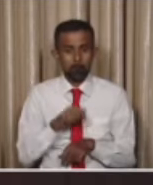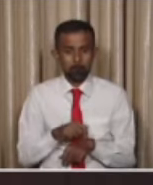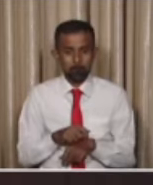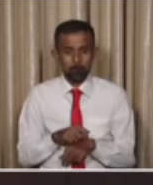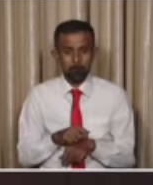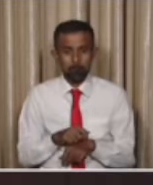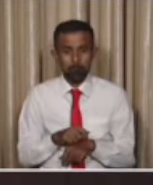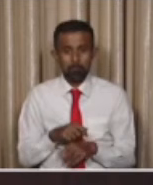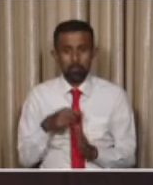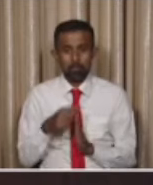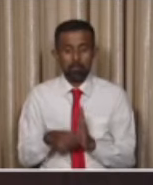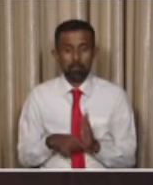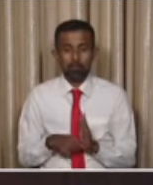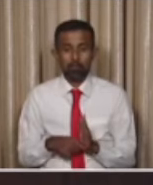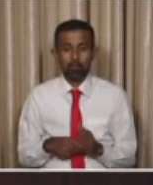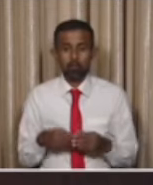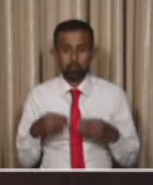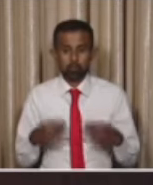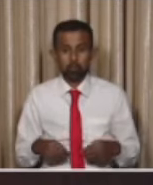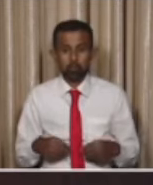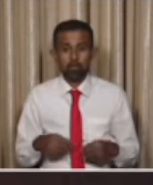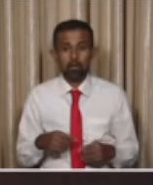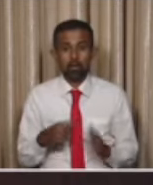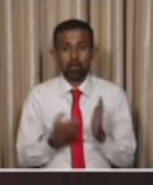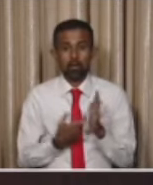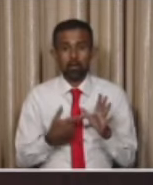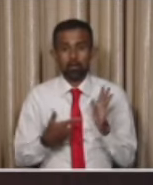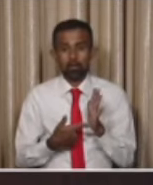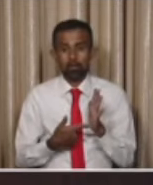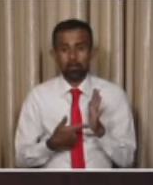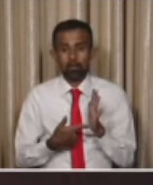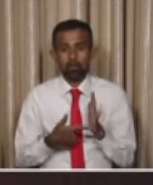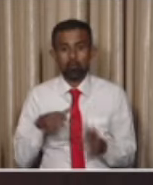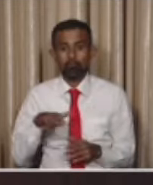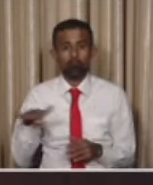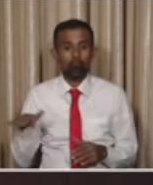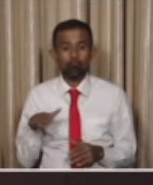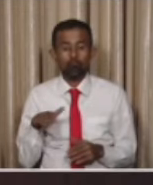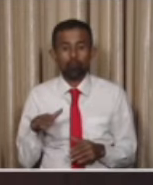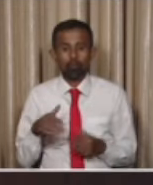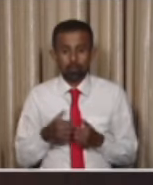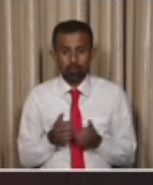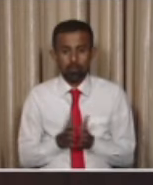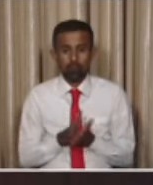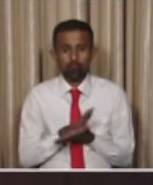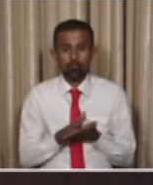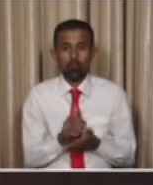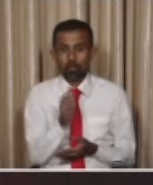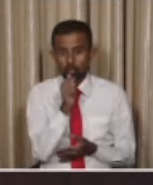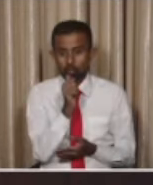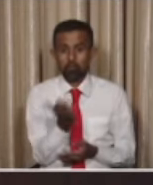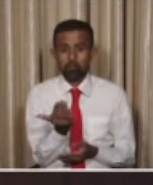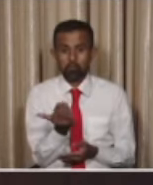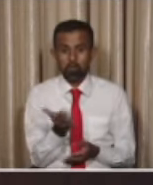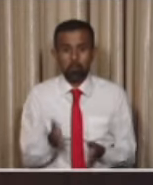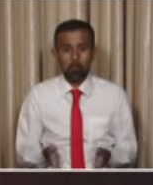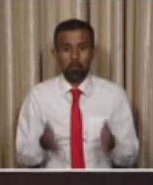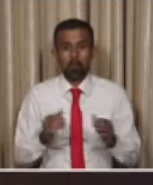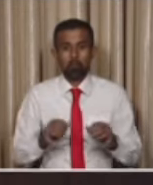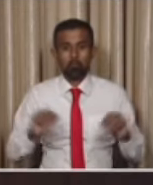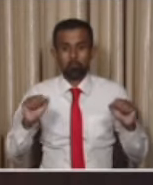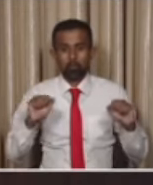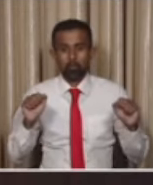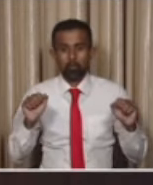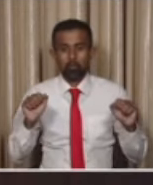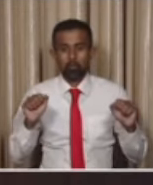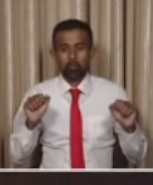wakwanu ker merate kedini sidjak bawat patuna ratu pasulah siduim. Atu pasulah taman te pirisdu panie jale illa parat behala udgosan kerbu